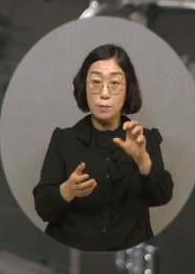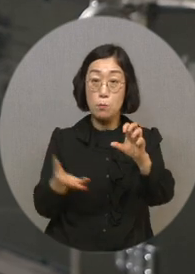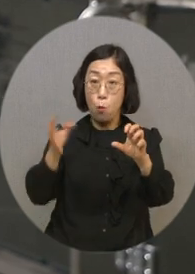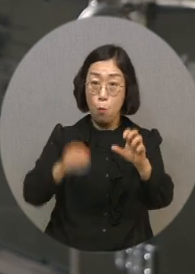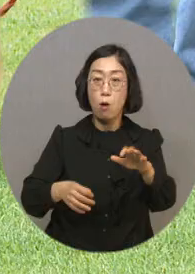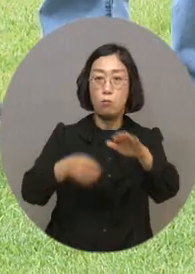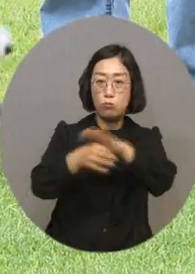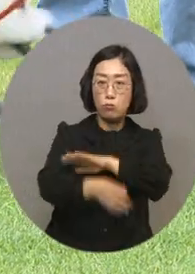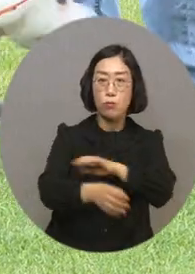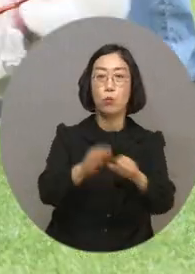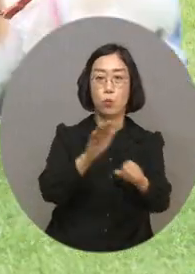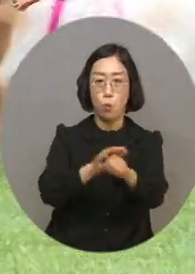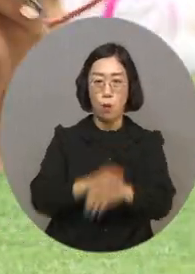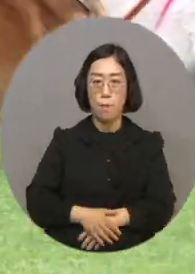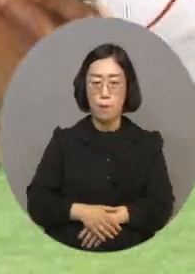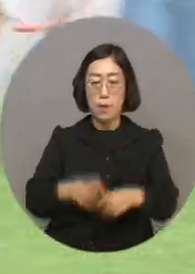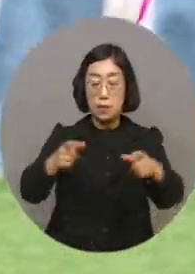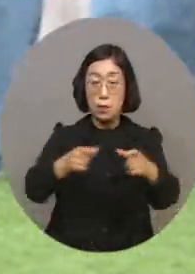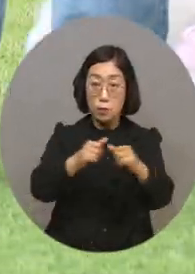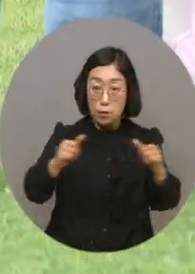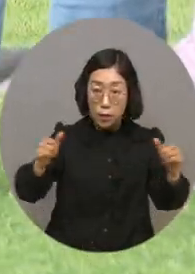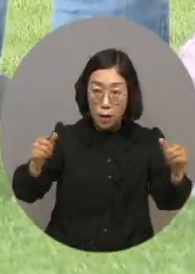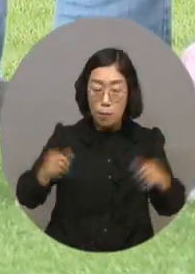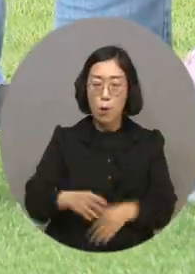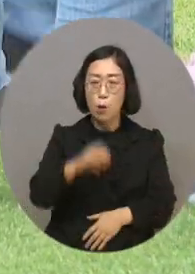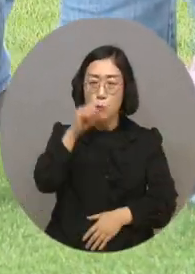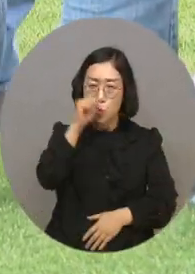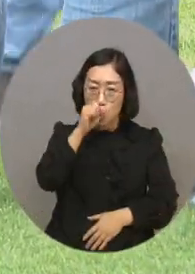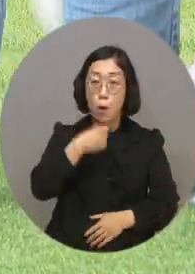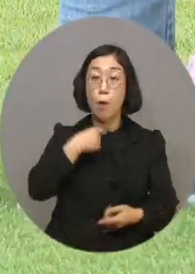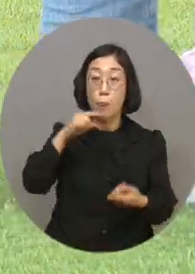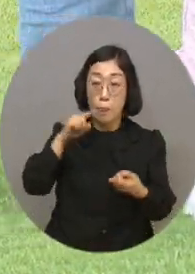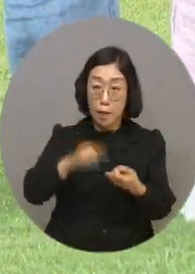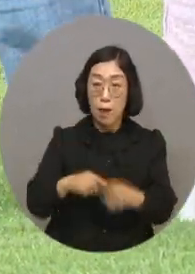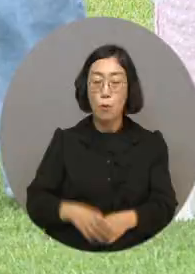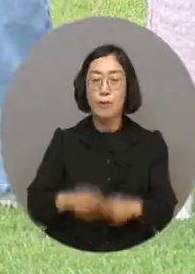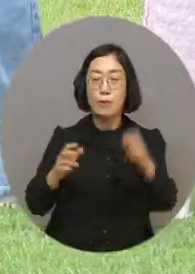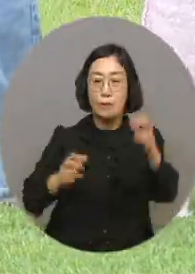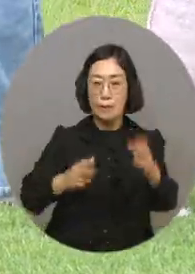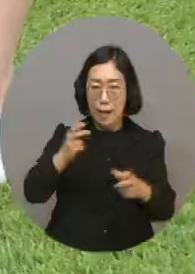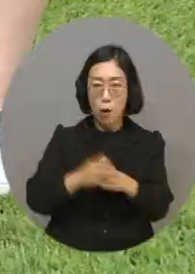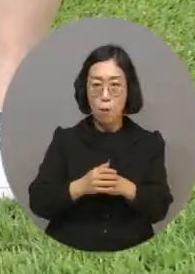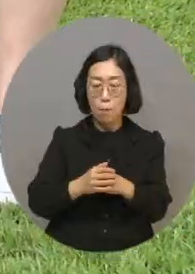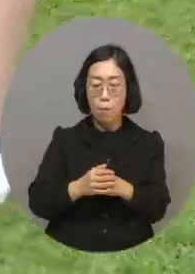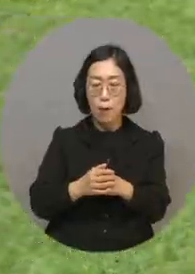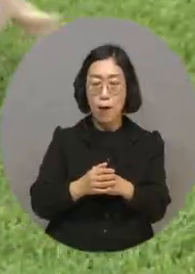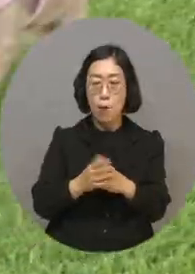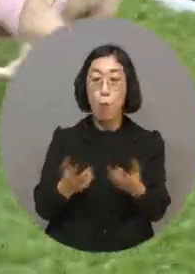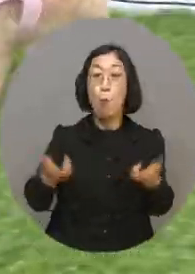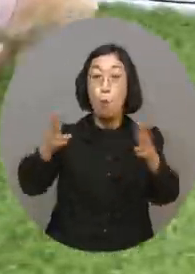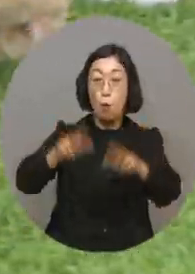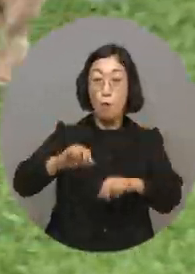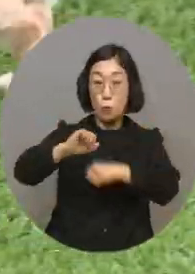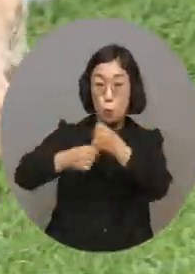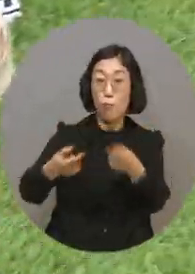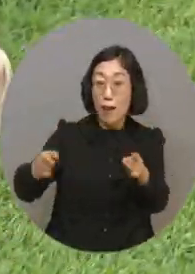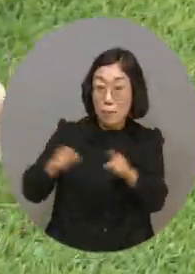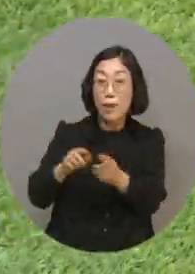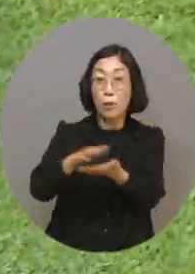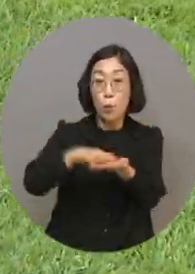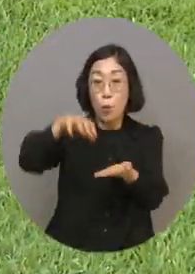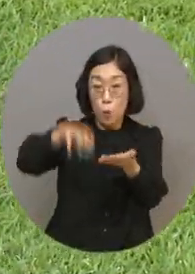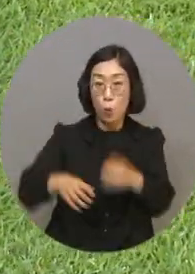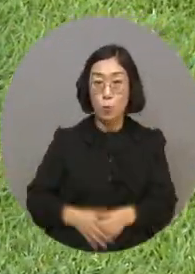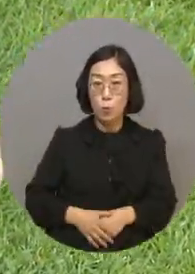지원합니다. 도민이 공감하는 성숙한 문화 조성을 위해 해남군의 반려동물 테마파크를 조성하여 캠핑장,